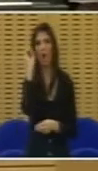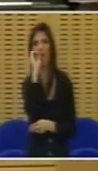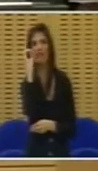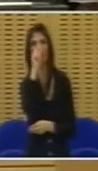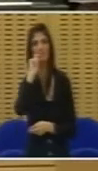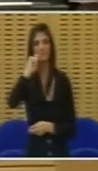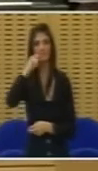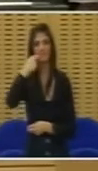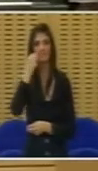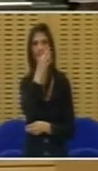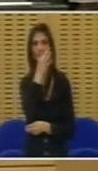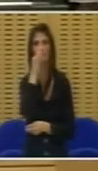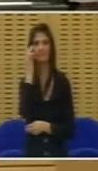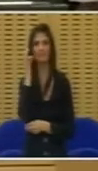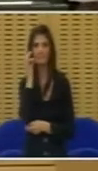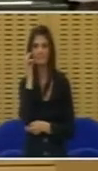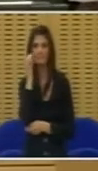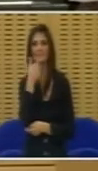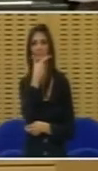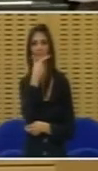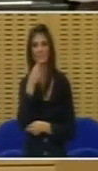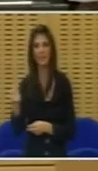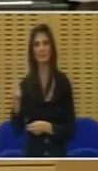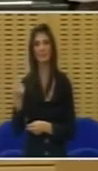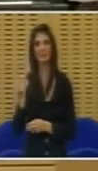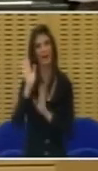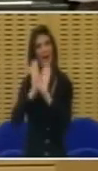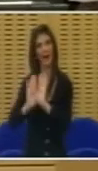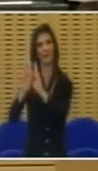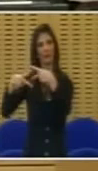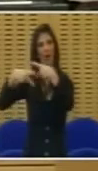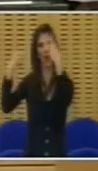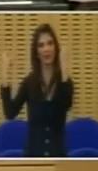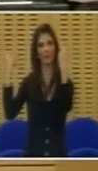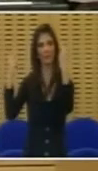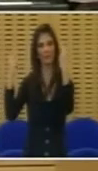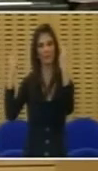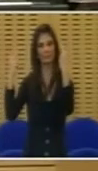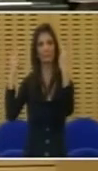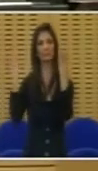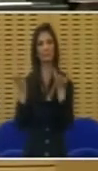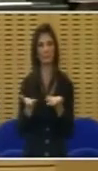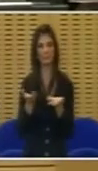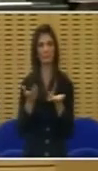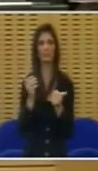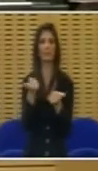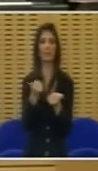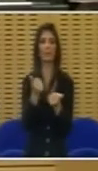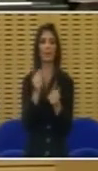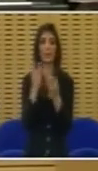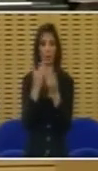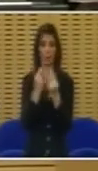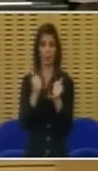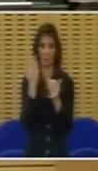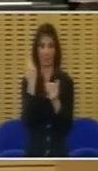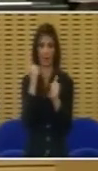Ορφανίδης συνέλαβε τα μέγιστα στην εξαπάτηση των Κυπρίων καταθετών. Προτεραιότητα ήταν για τραπεζίτες και